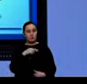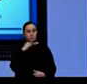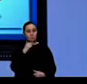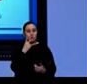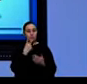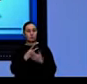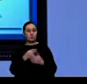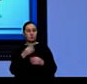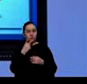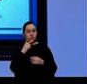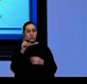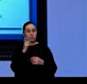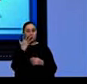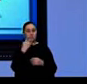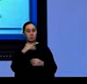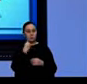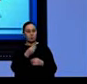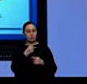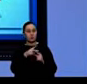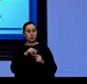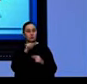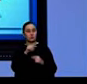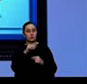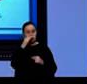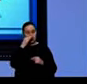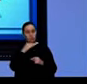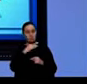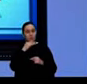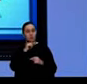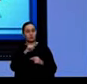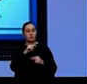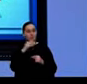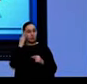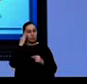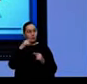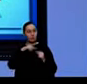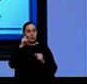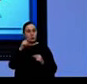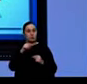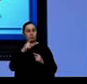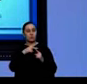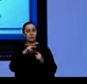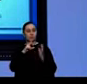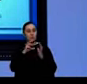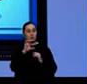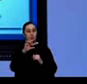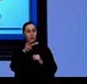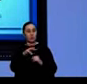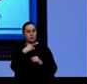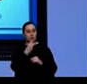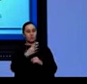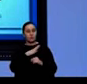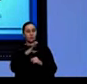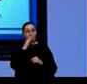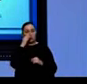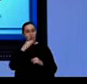Диққат қыламыз, мана көк рәңде берілген, демәк, отаның бойы. Бұл сантиметрді